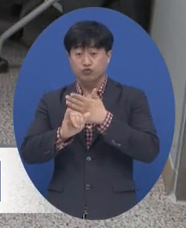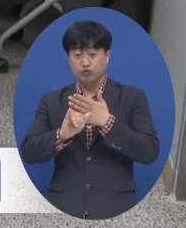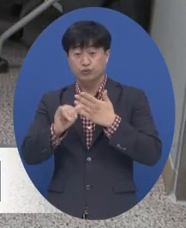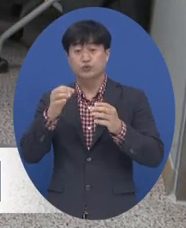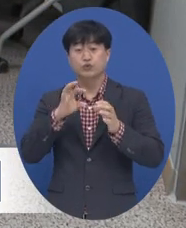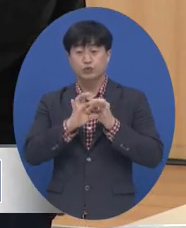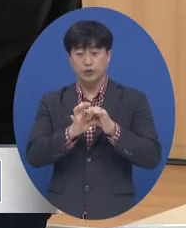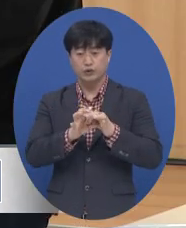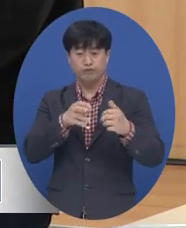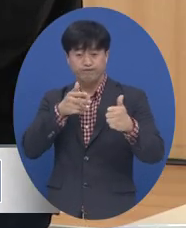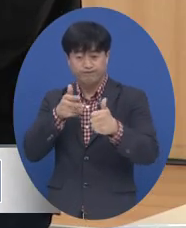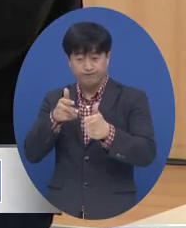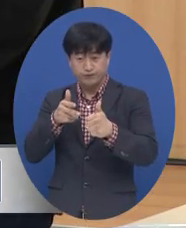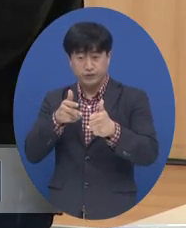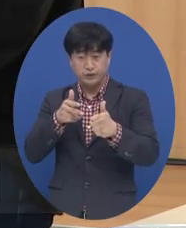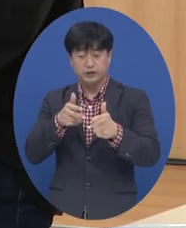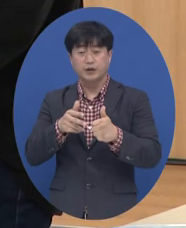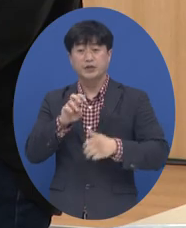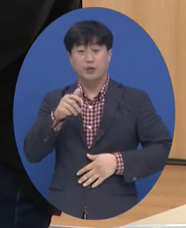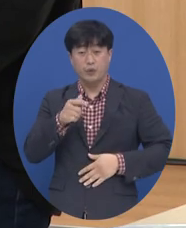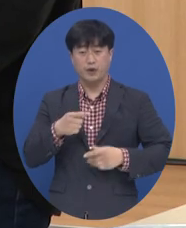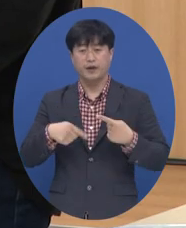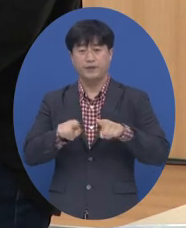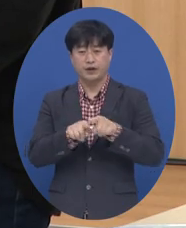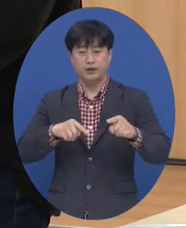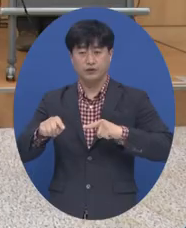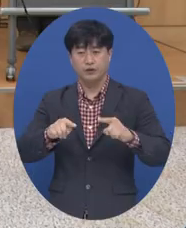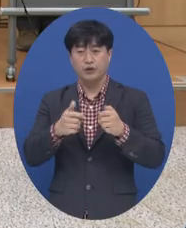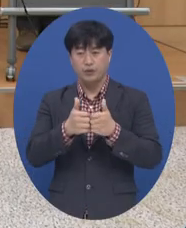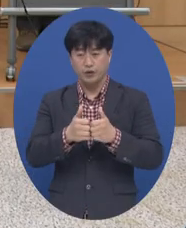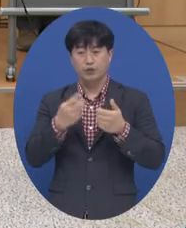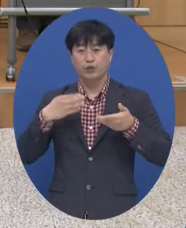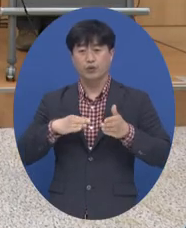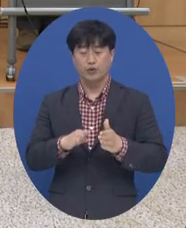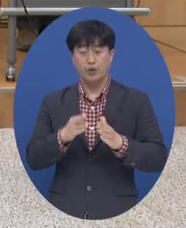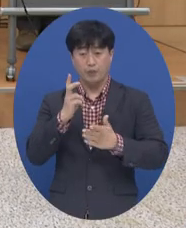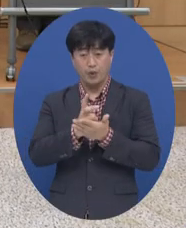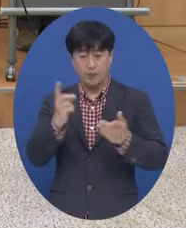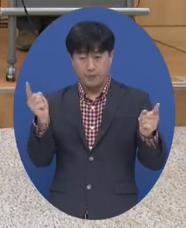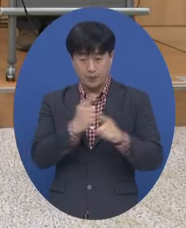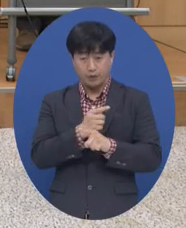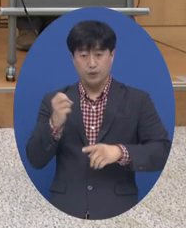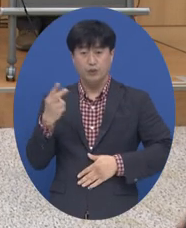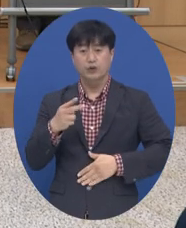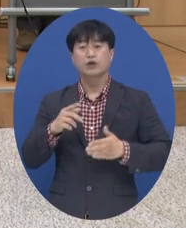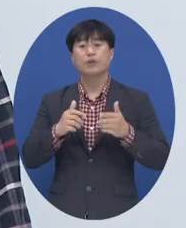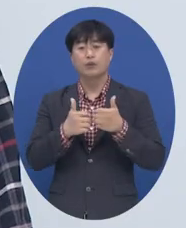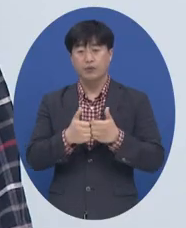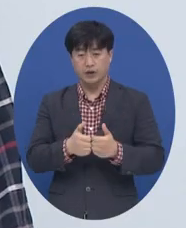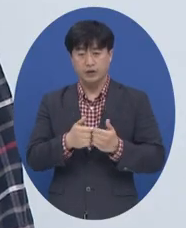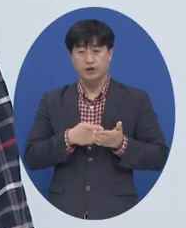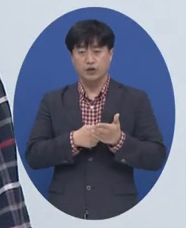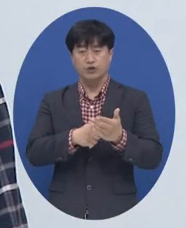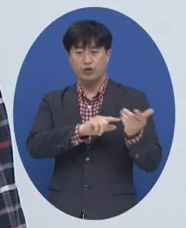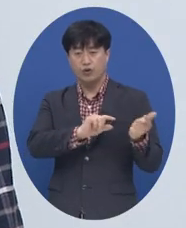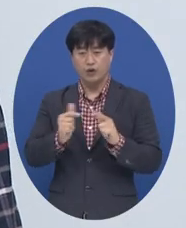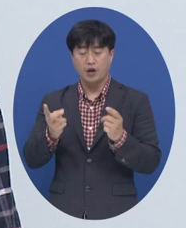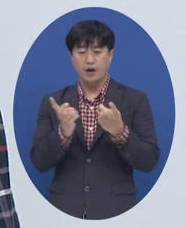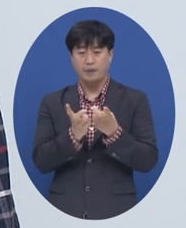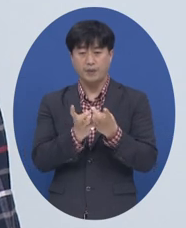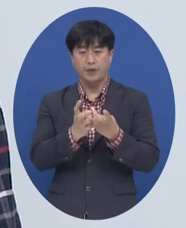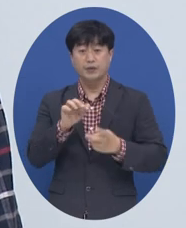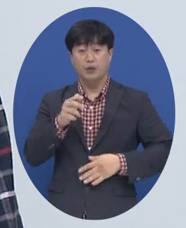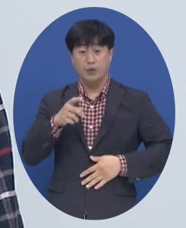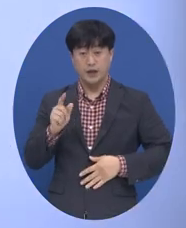온라인으로 생중계 된 민관 합동 정책토론회 경기도는 조례 개정을 비로 탈 이번 토론회에서 제한된 여러